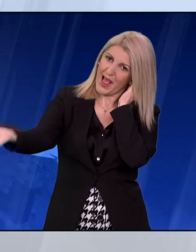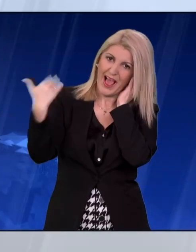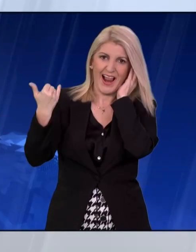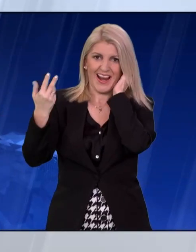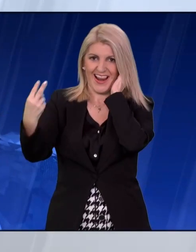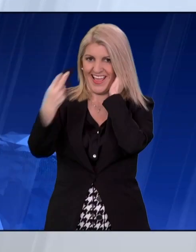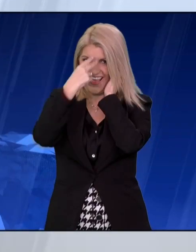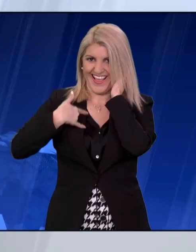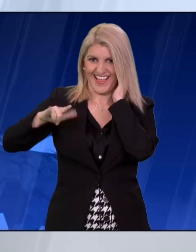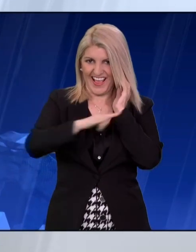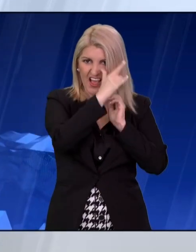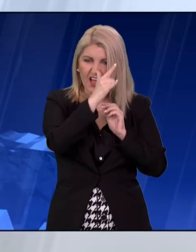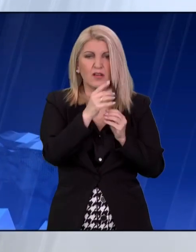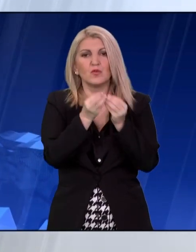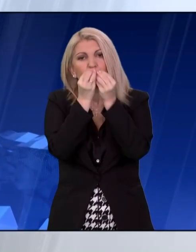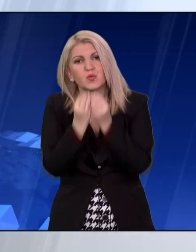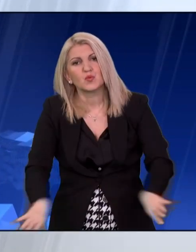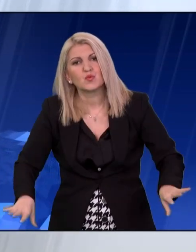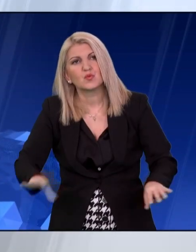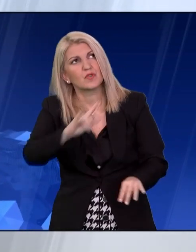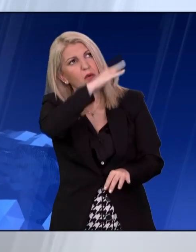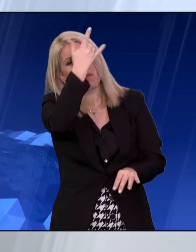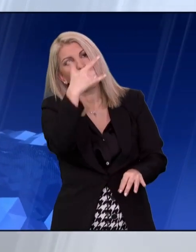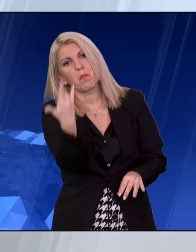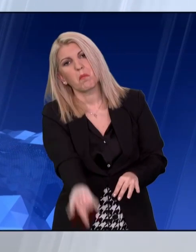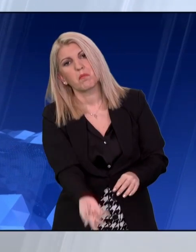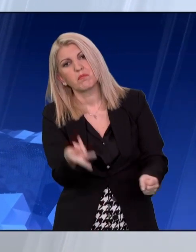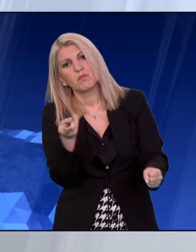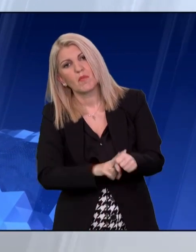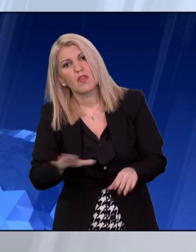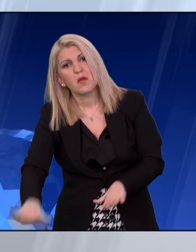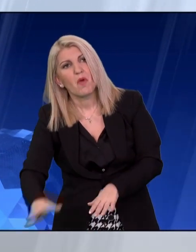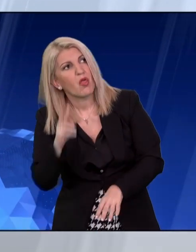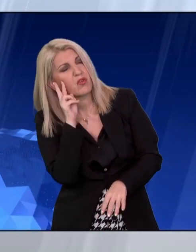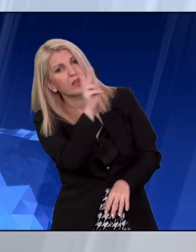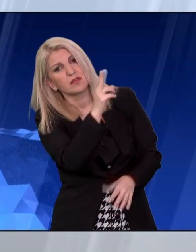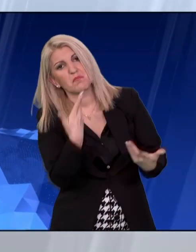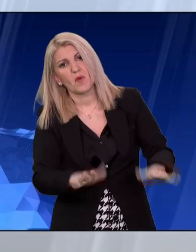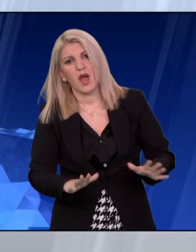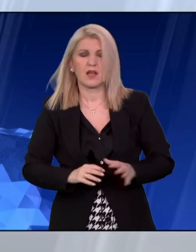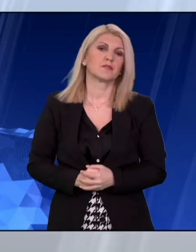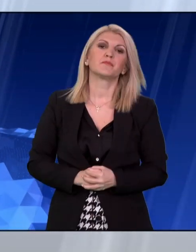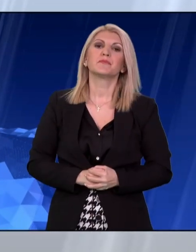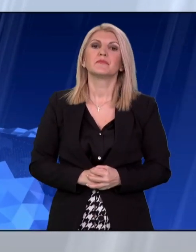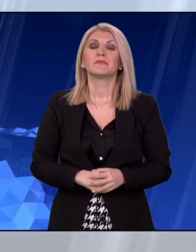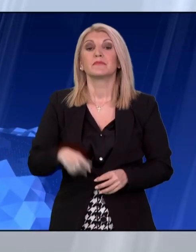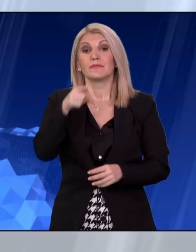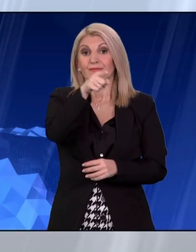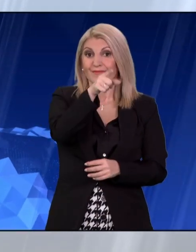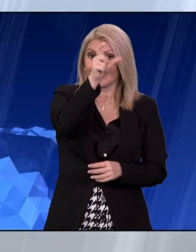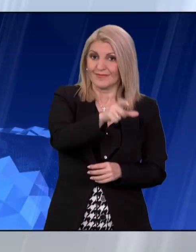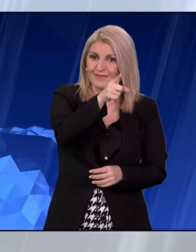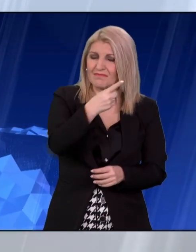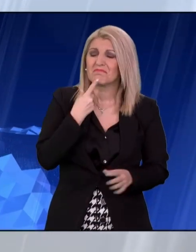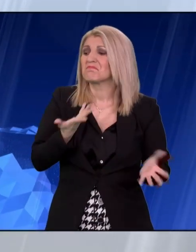σκοτώνεται στον αέρα τραγική ειρωνία ο άτυχος πιλότος είχε εκμυστηρευτεί στον πατέρα του την στεναχώρια του που δεν θα